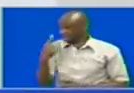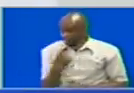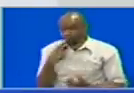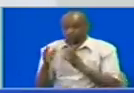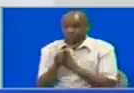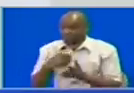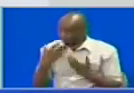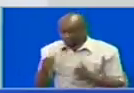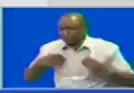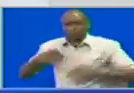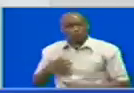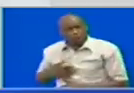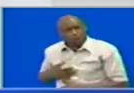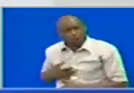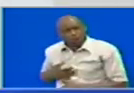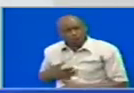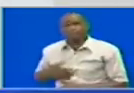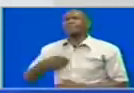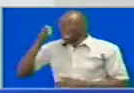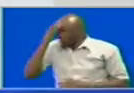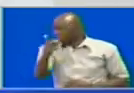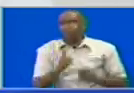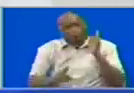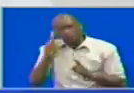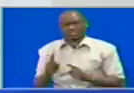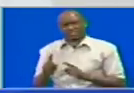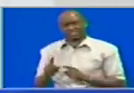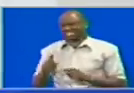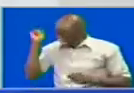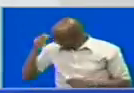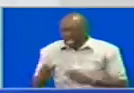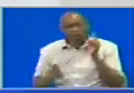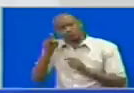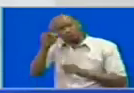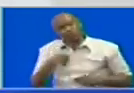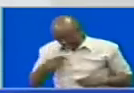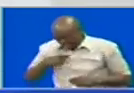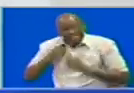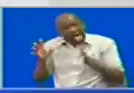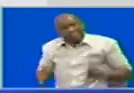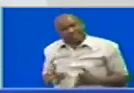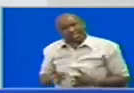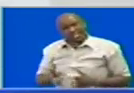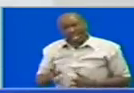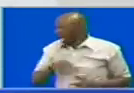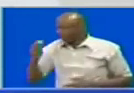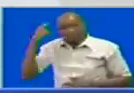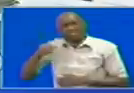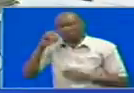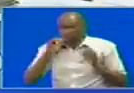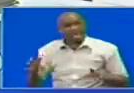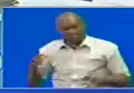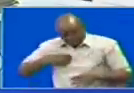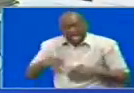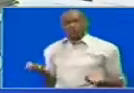mimi, mimi nilishangaa na kumbe mimi mwenyewe nakujua wewe ndio goalkeeper hatari Kenya hii. Hakuna anayeweza kutoka. Utakwaje waweza